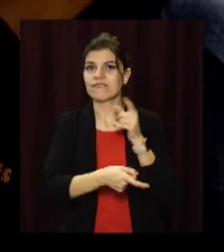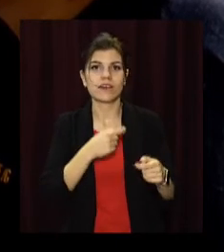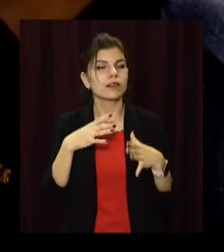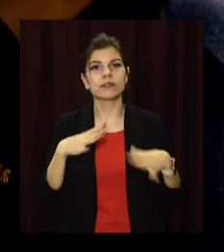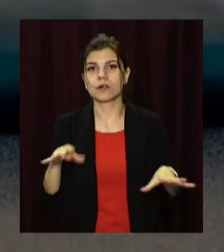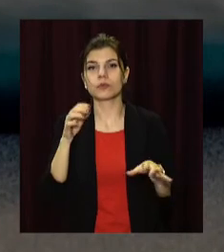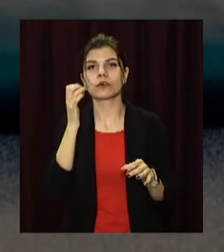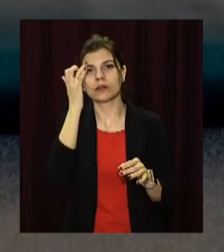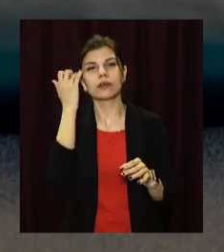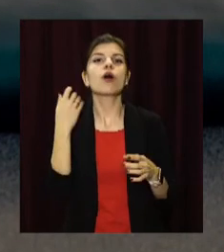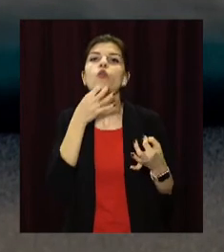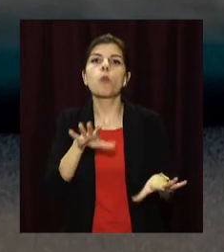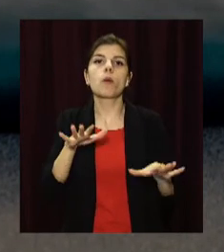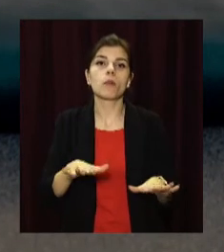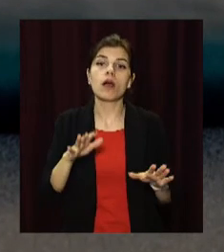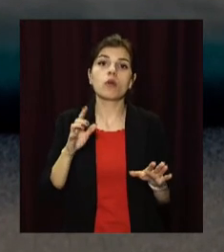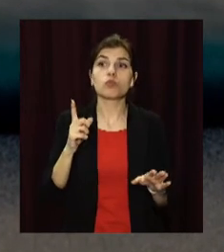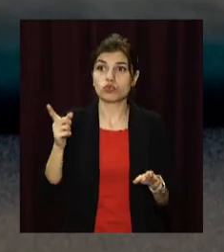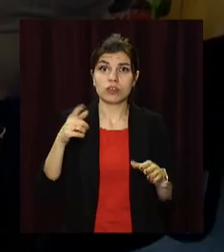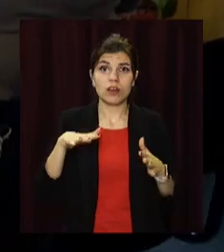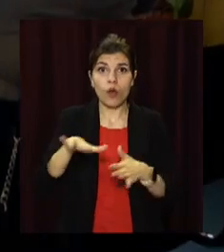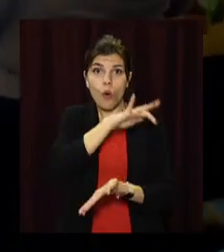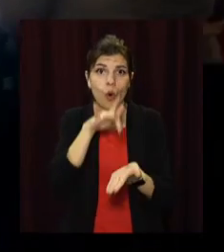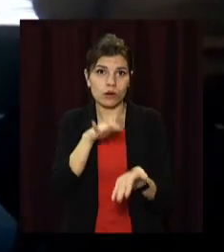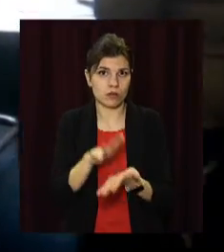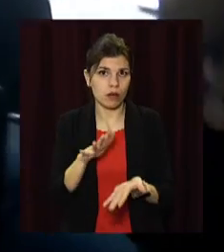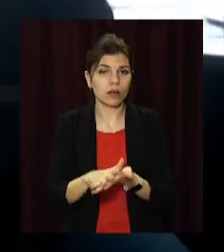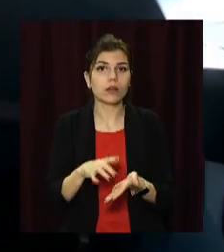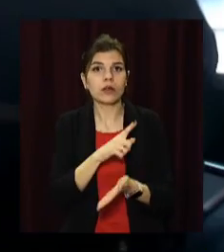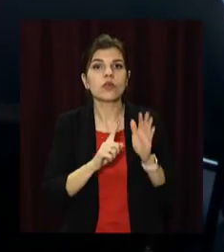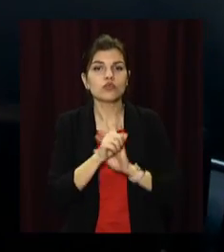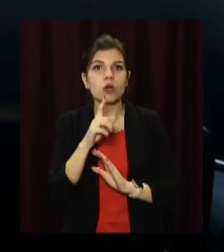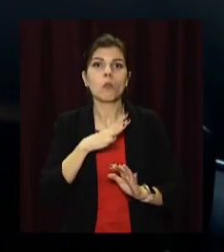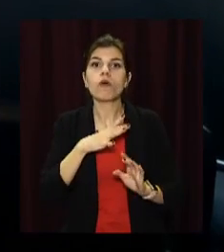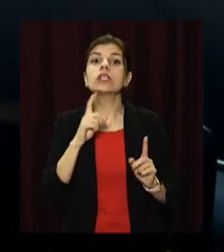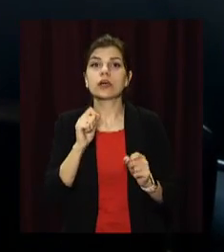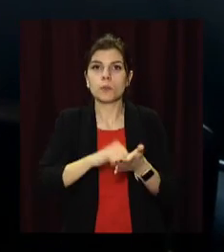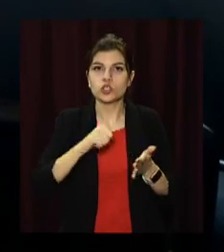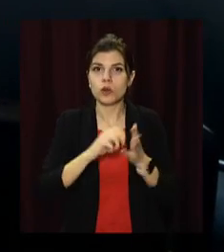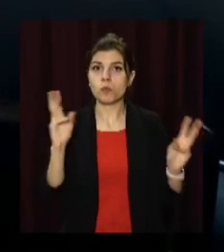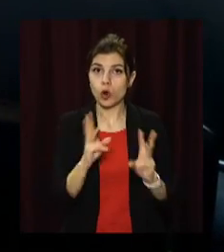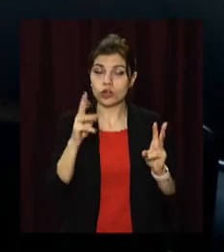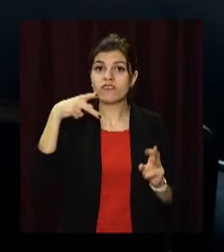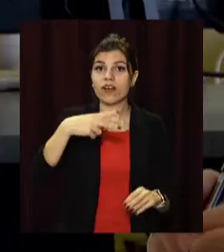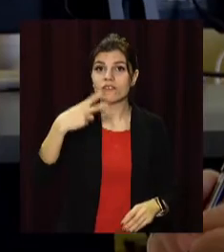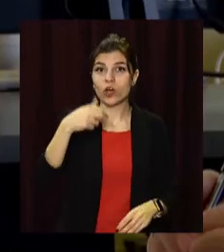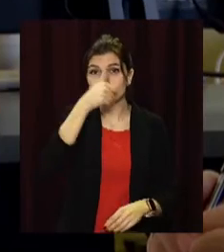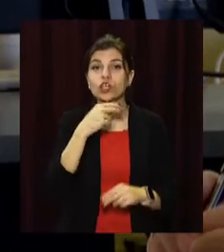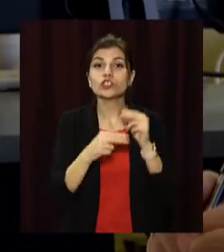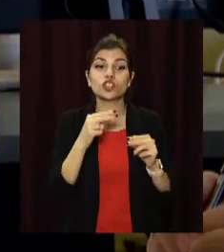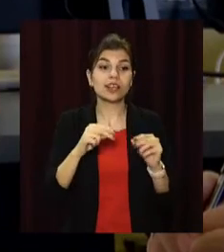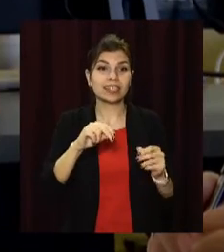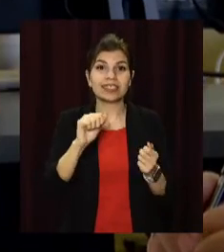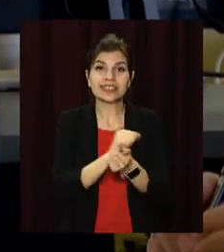побутові відходи деінде. Це не лише засмічує місто, а й там часто виникають пожежі. У 2020-му через підпал сміття